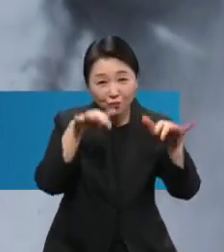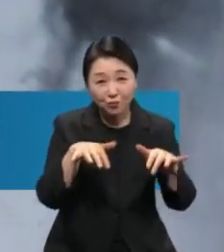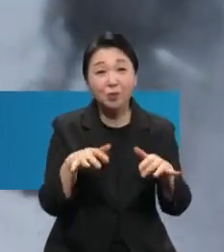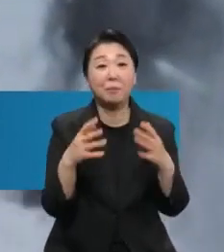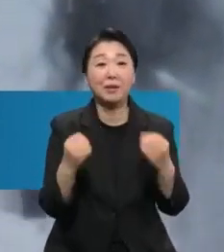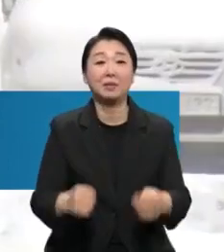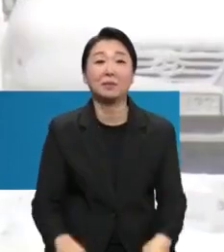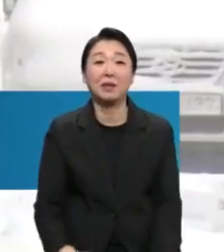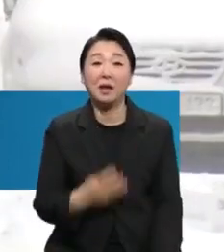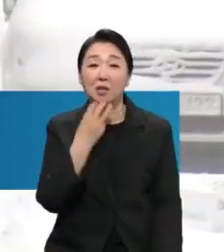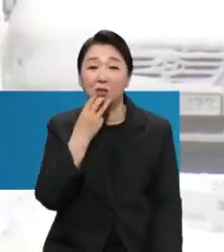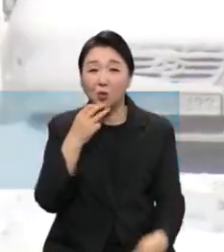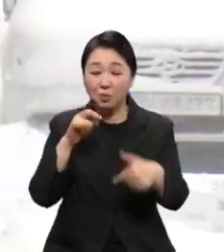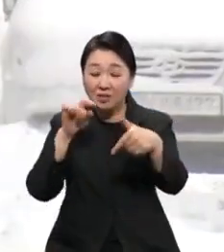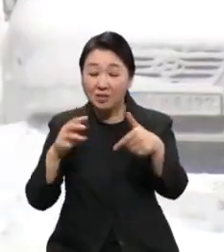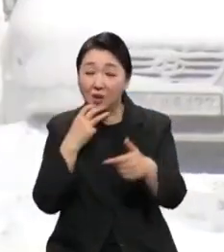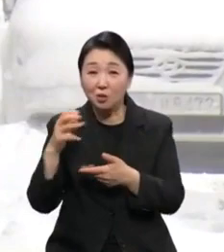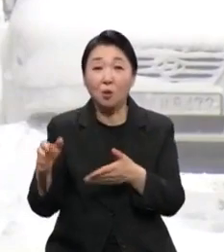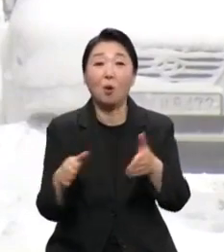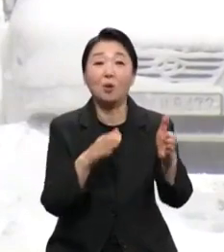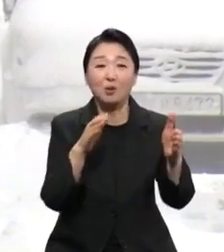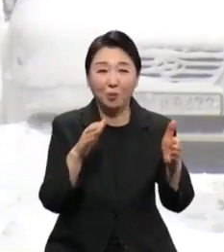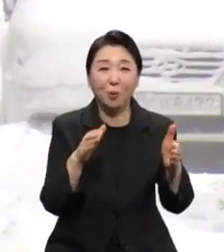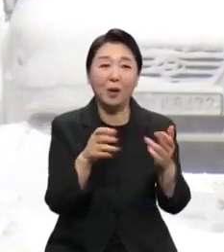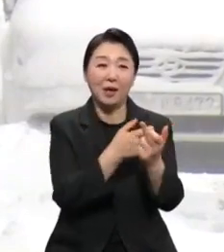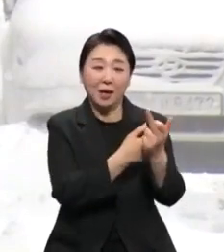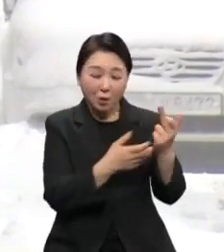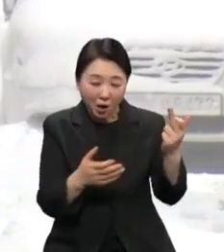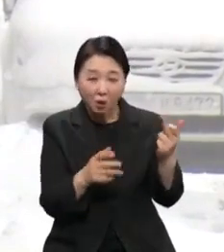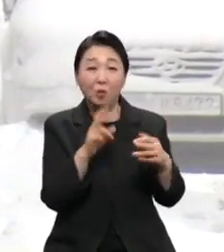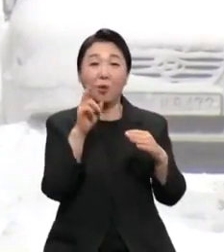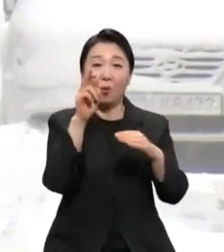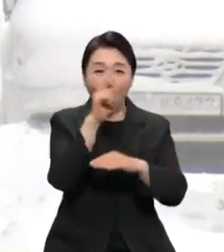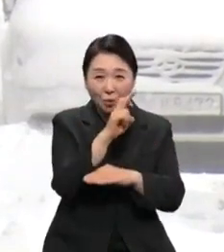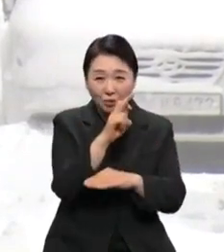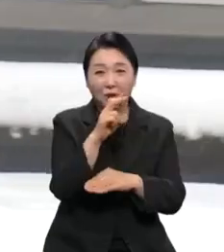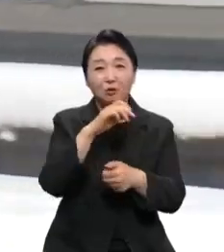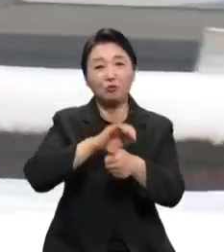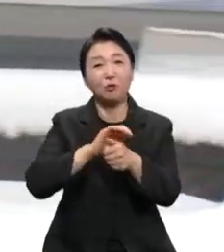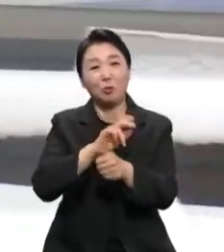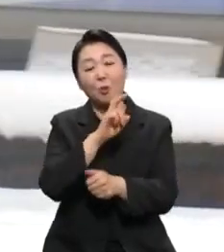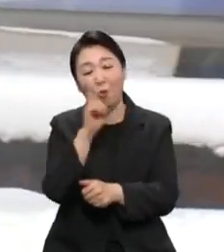서울, 인천, 경기도와 강원 내륙은 오전에, 충청권은 오후에 차차 그치겠습니다.